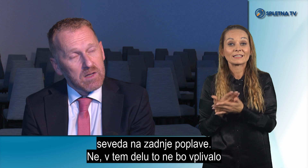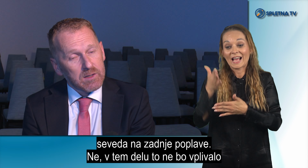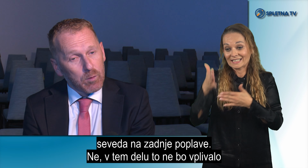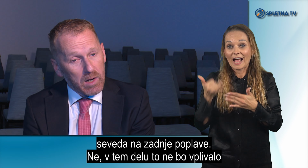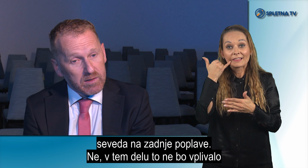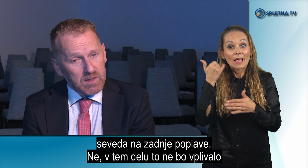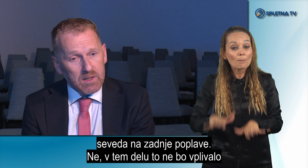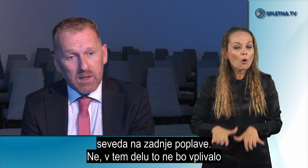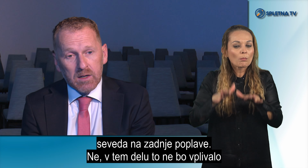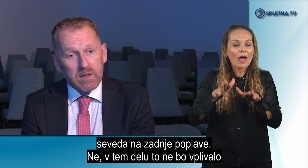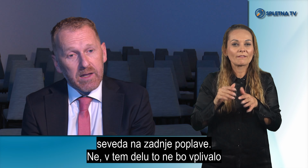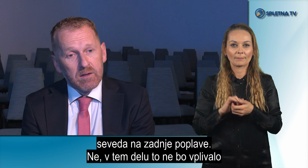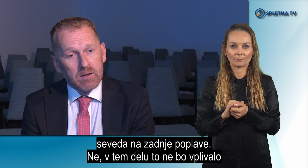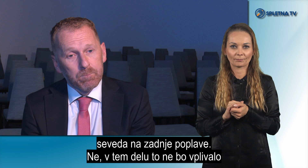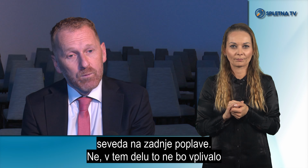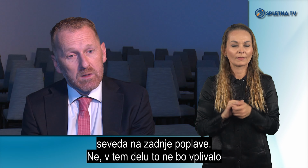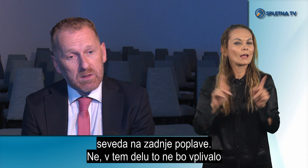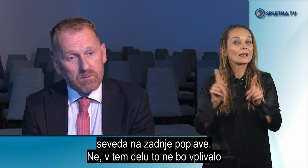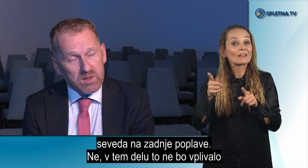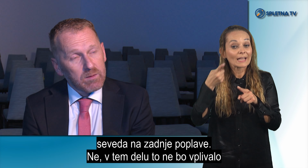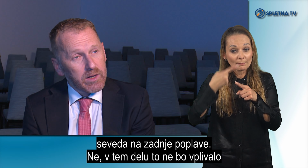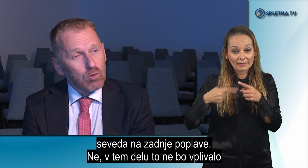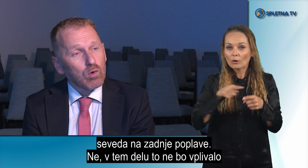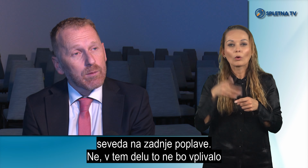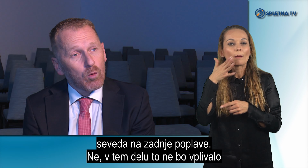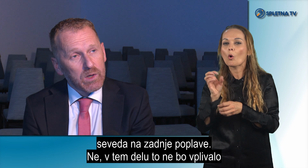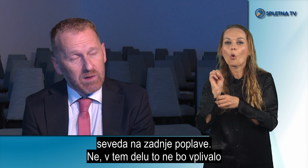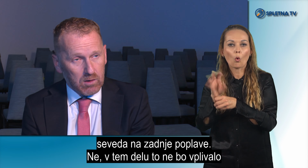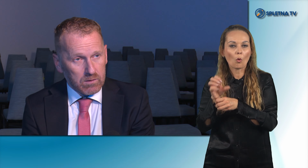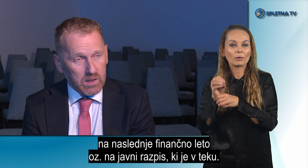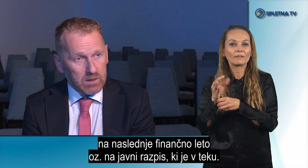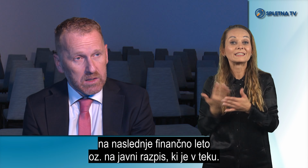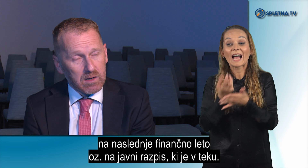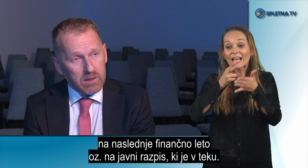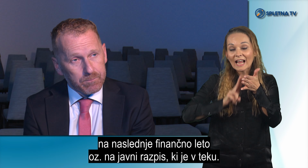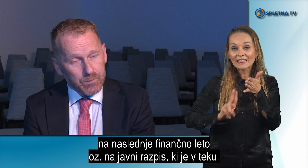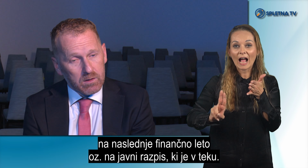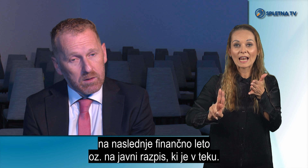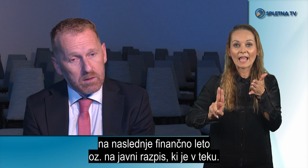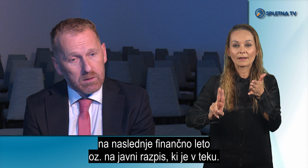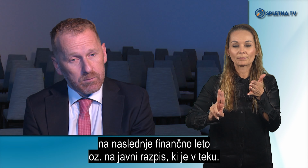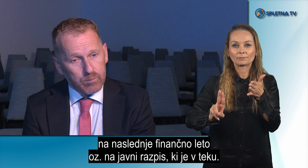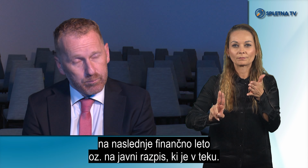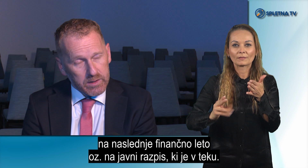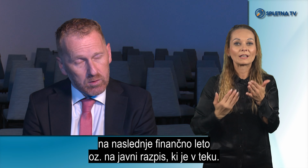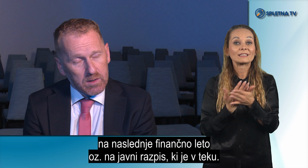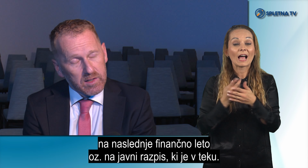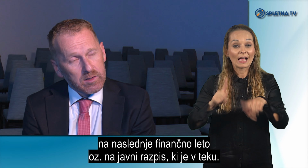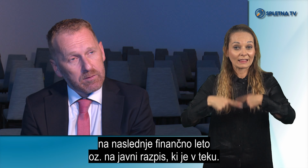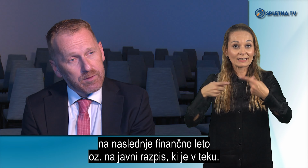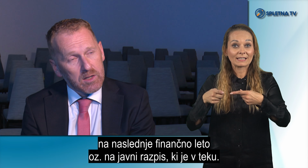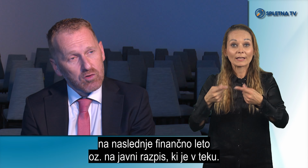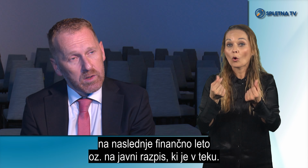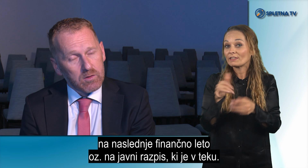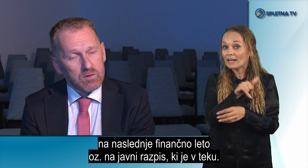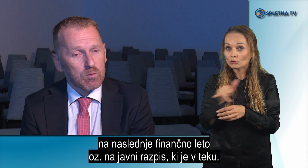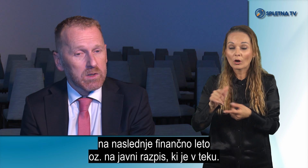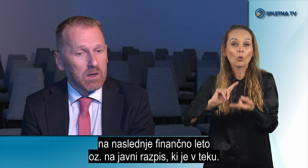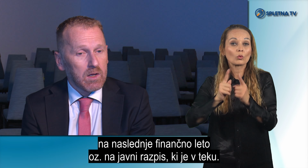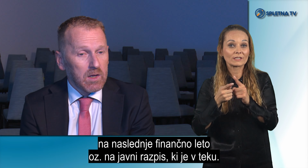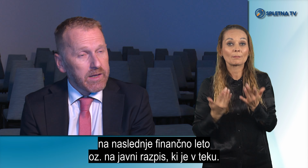na zadnje poplave. V tem delu to ne bo vplivalo na nadaljnje, bi rekel, na naslednje finančno